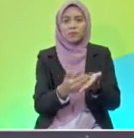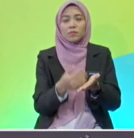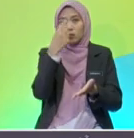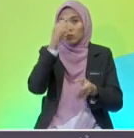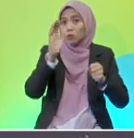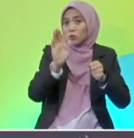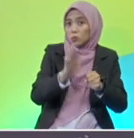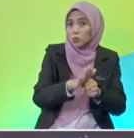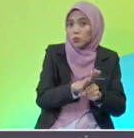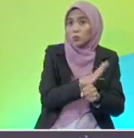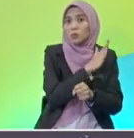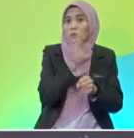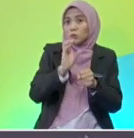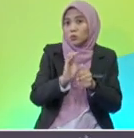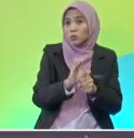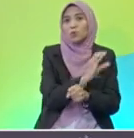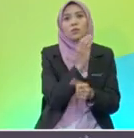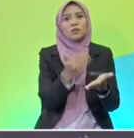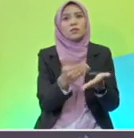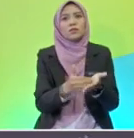5 liter nih